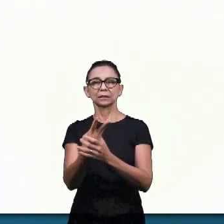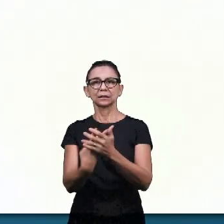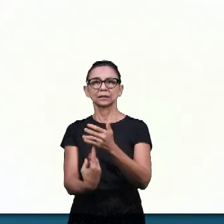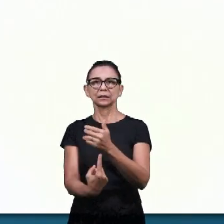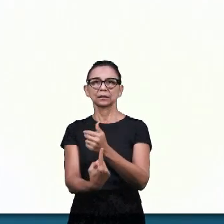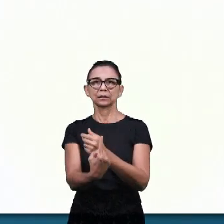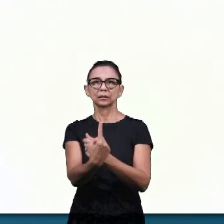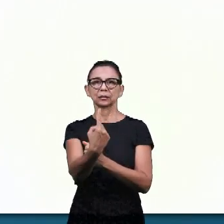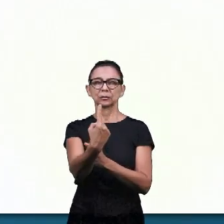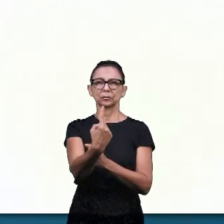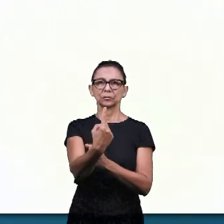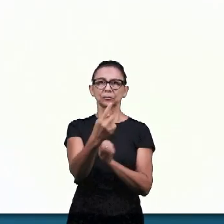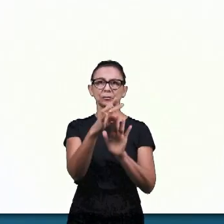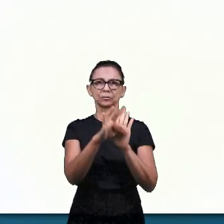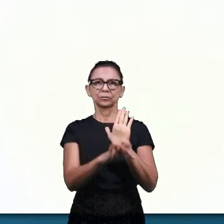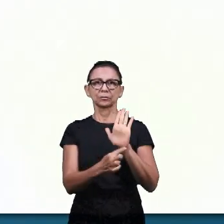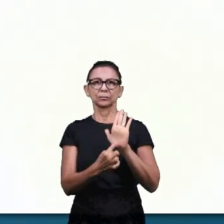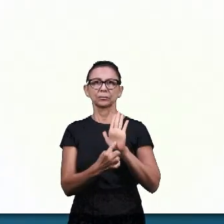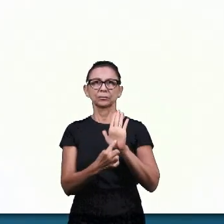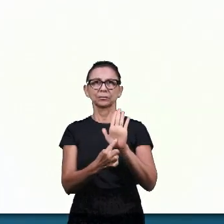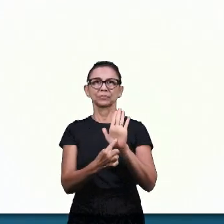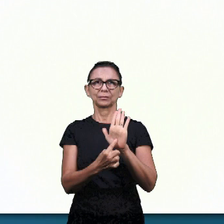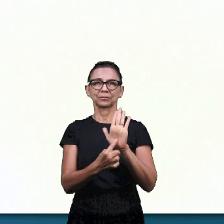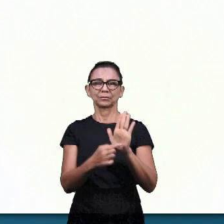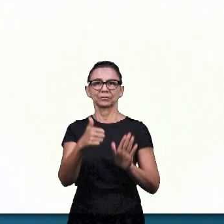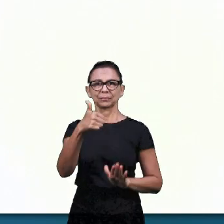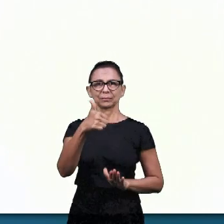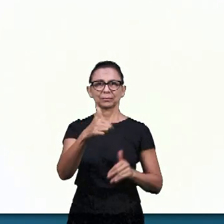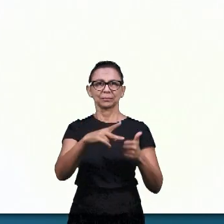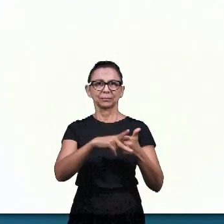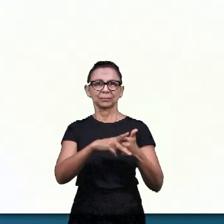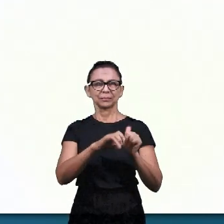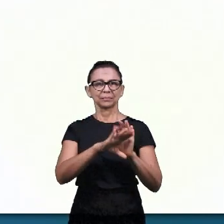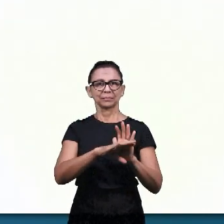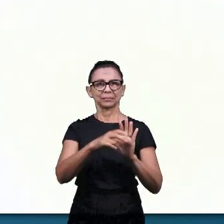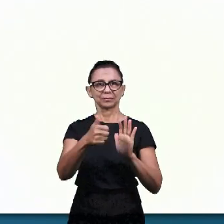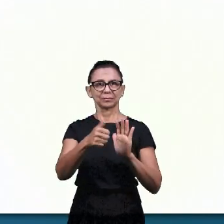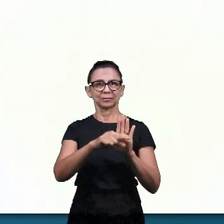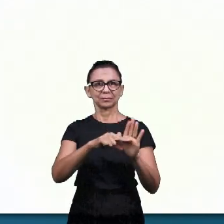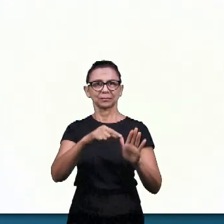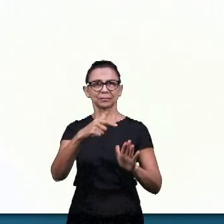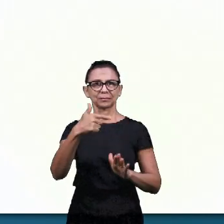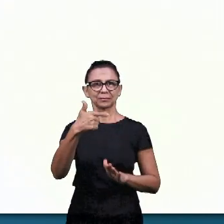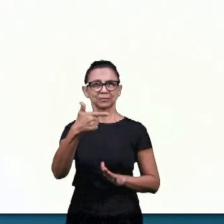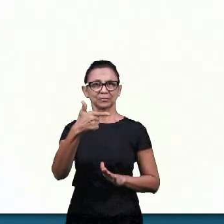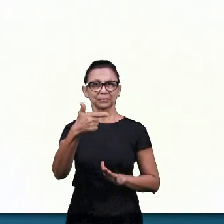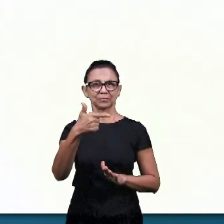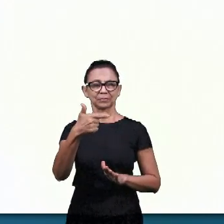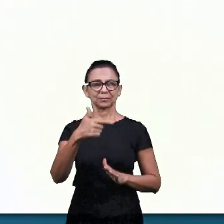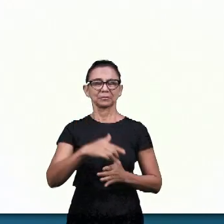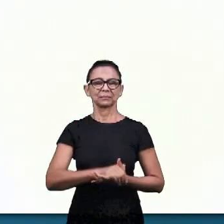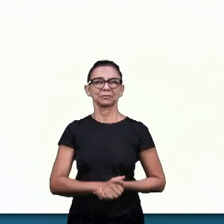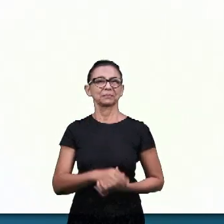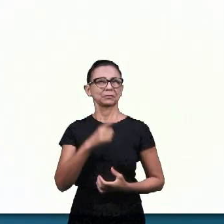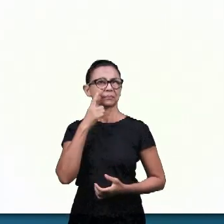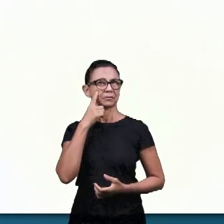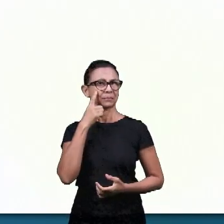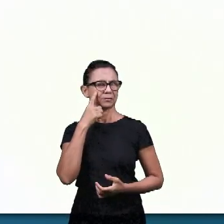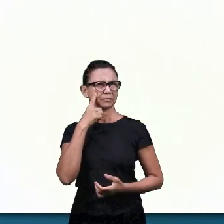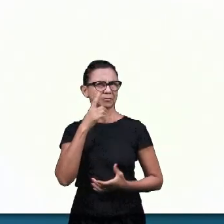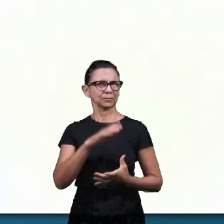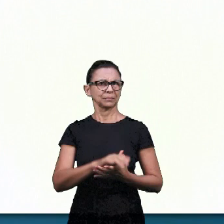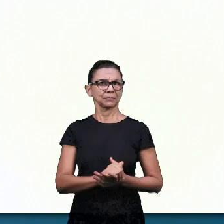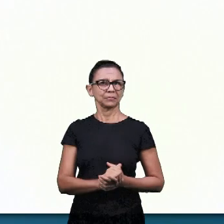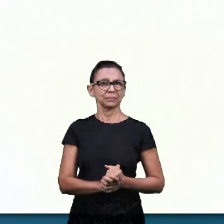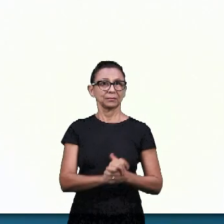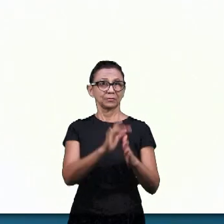texte cité. Le texte cité, c'est 1 Pierre, chapitre 2, verset 2. 1 Pierre 1, 2.